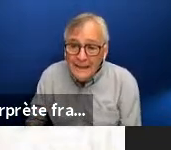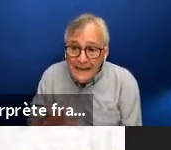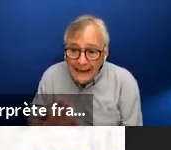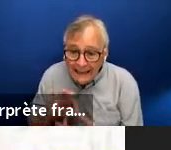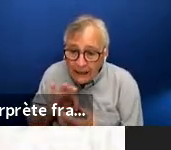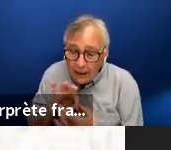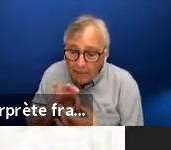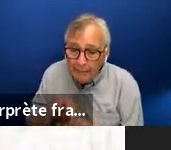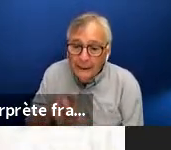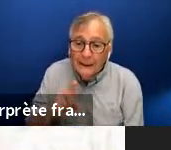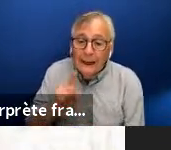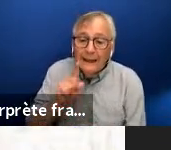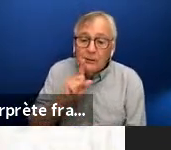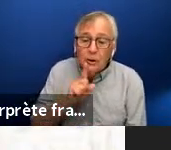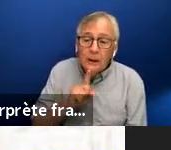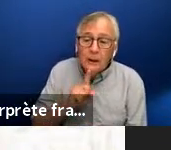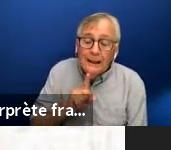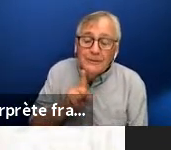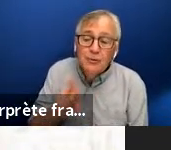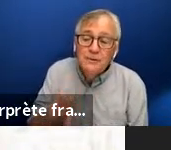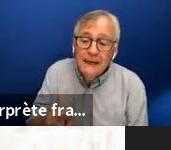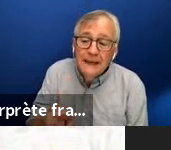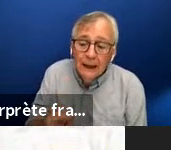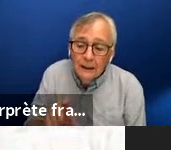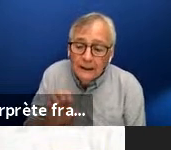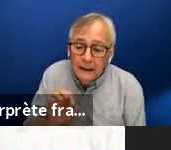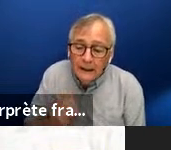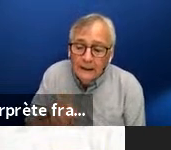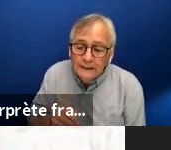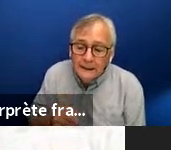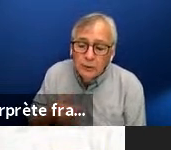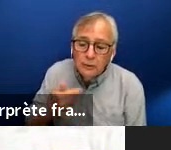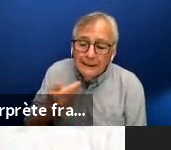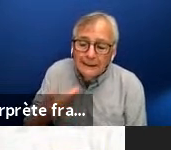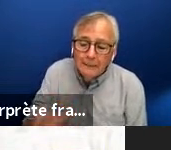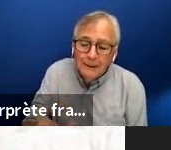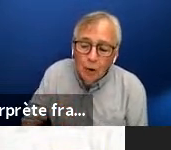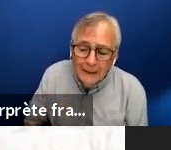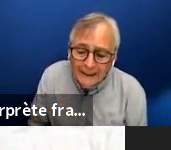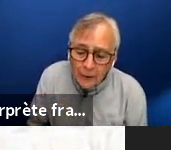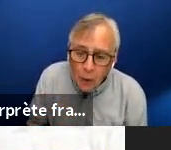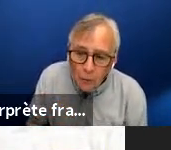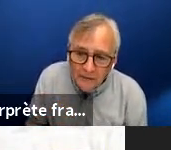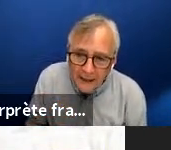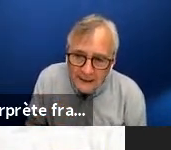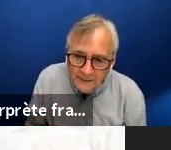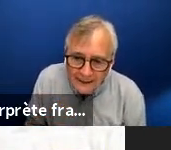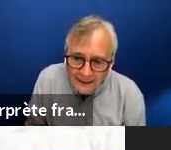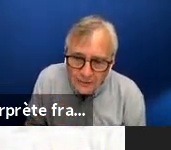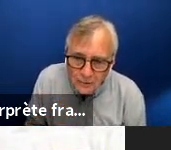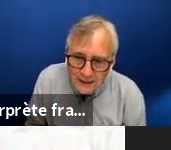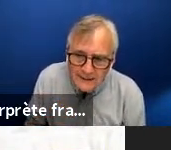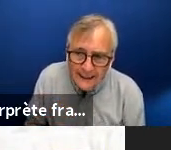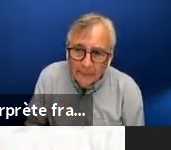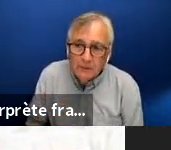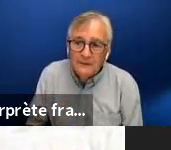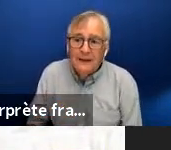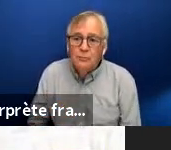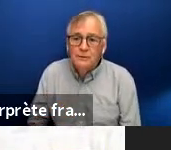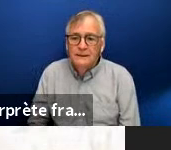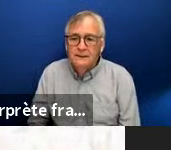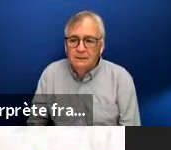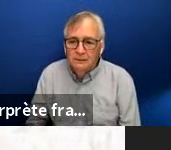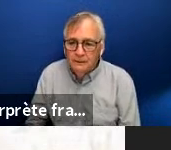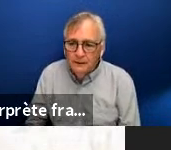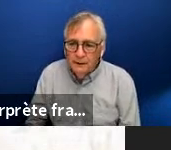le lien qu'il est capable. Est-ce que l'étudiant est en mesure d'établir un lien de confiance avec l'étudiant? C'est